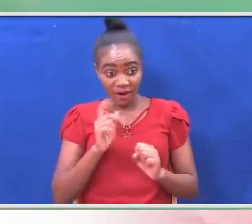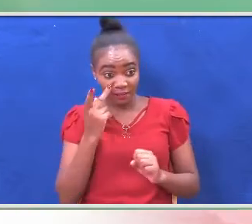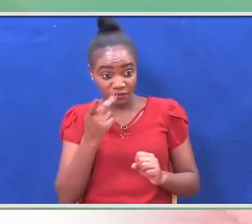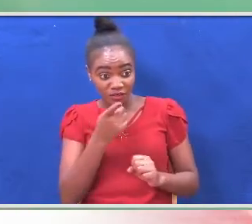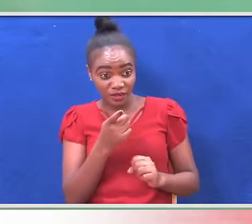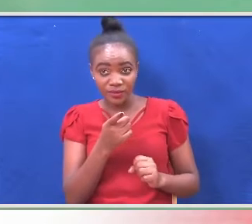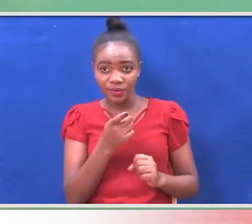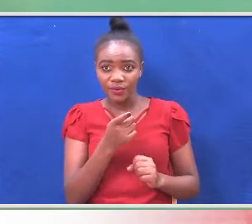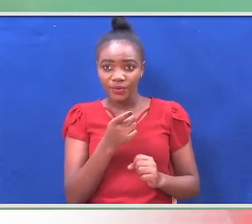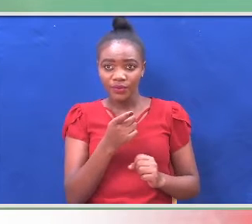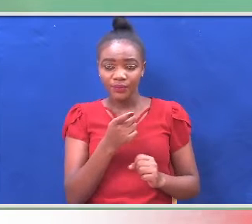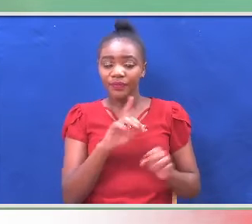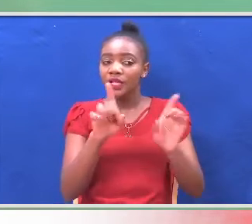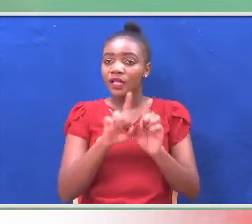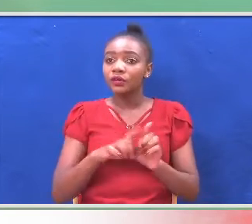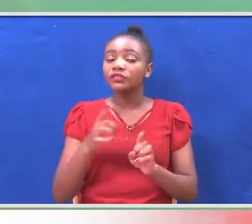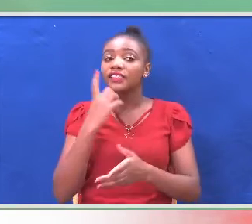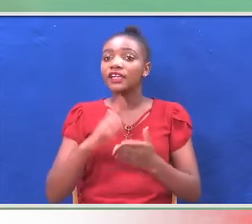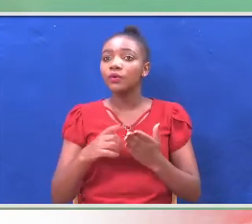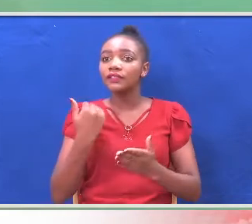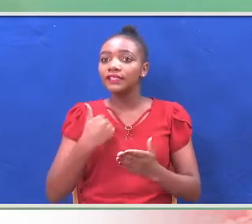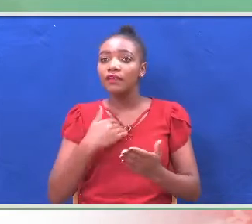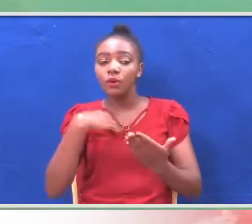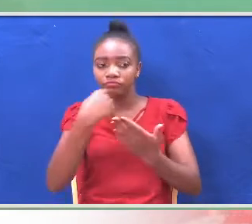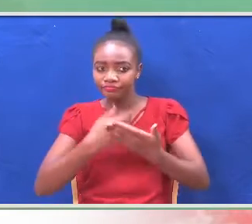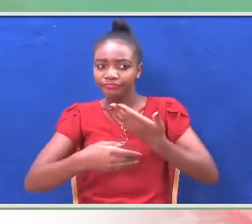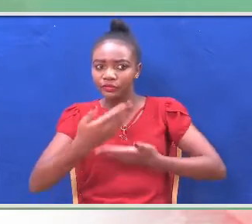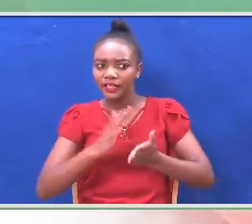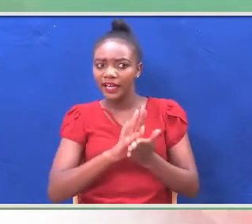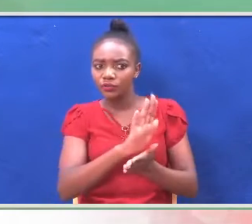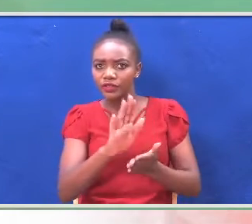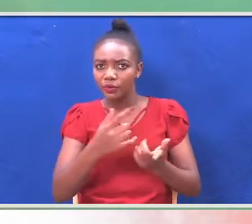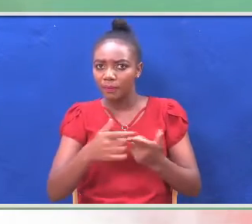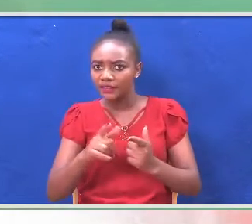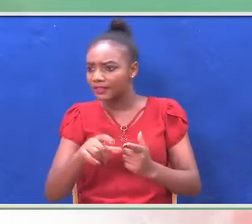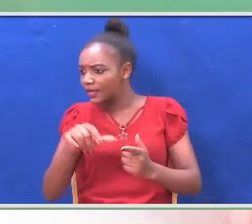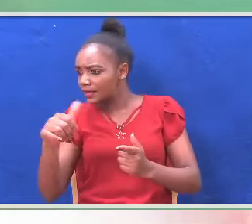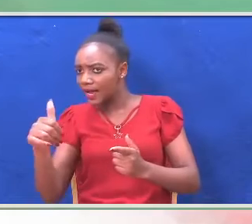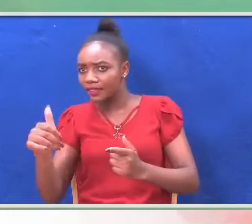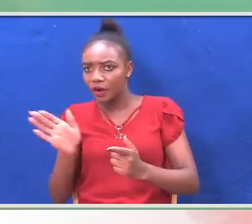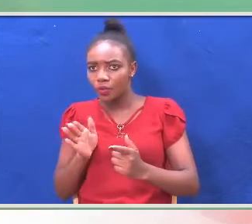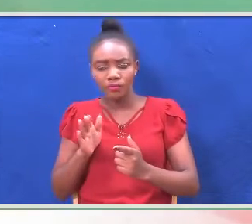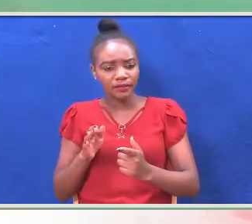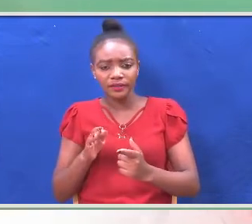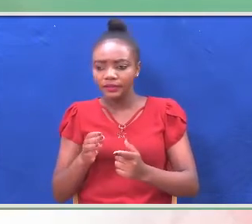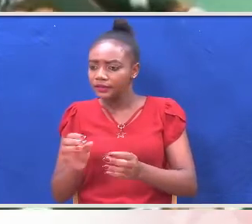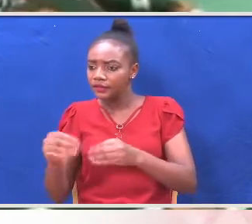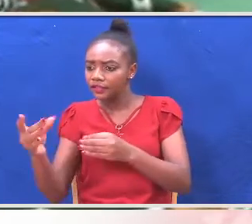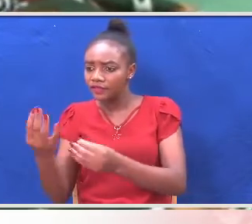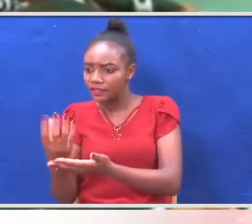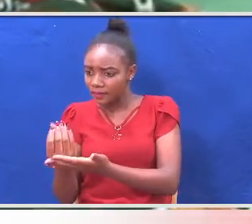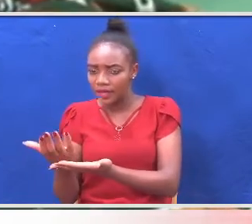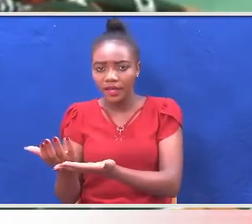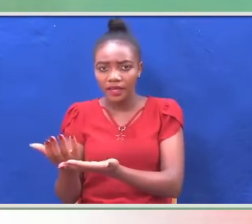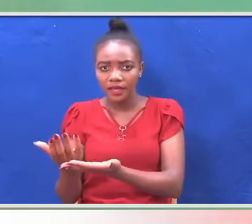sasa, wewe nataka kuongea na wewe kidogo, lakini wewe sister wa nyumba, chukua hizi pesa ikuwe kama credit